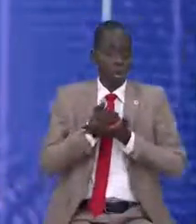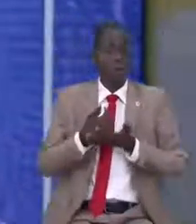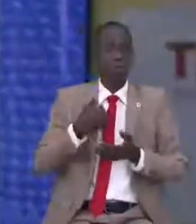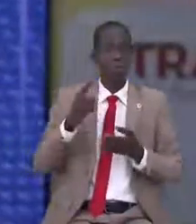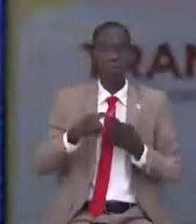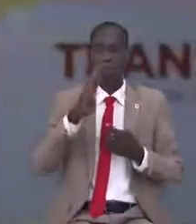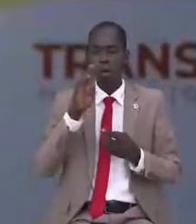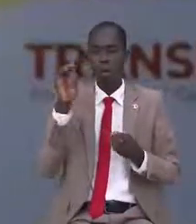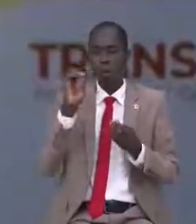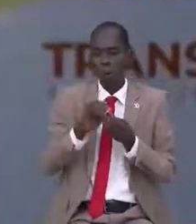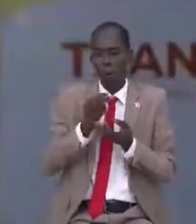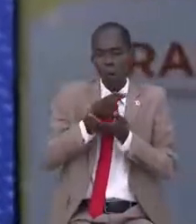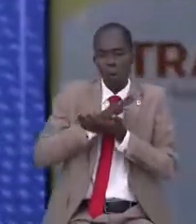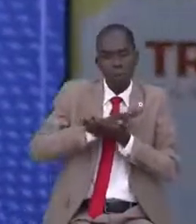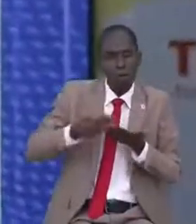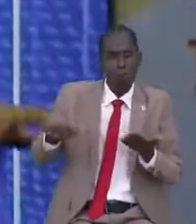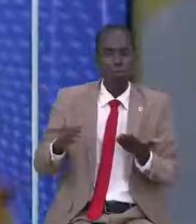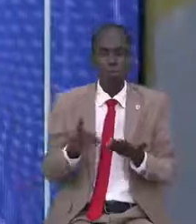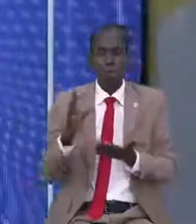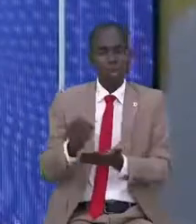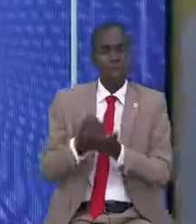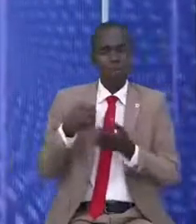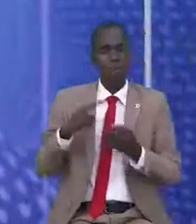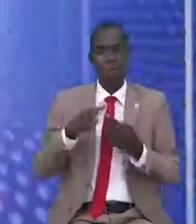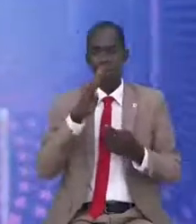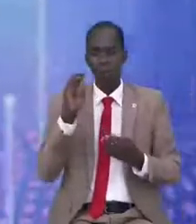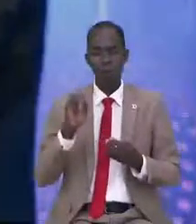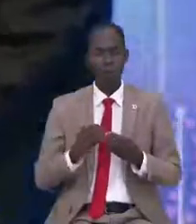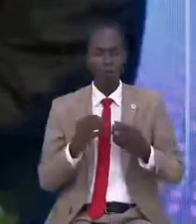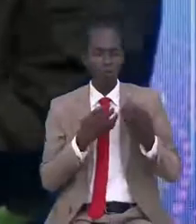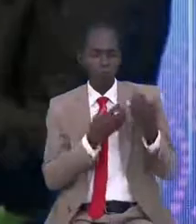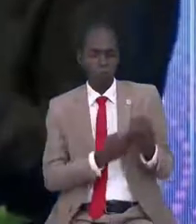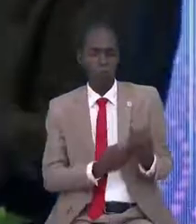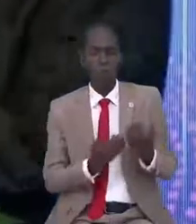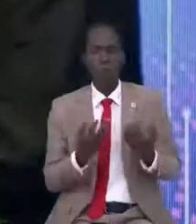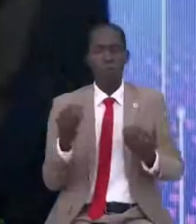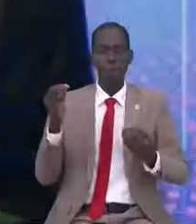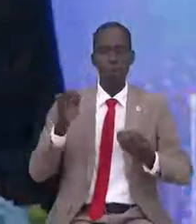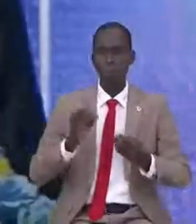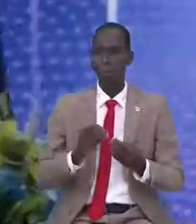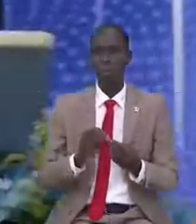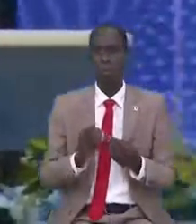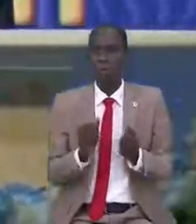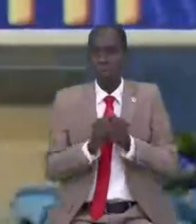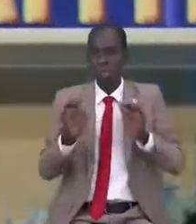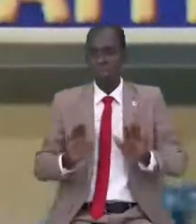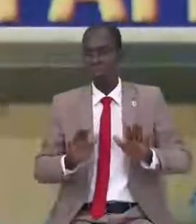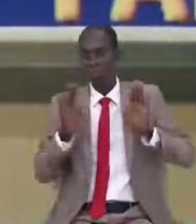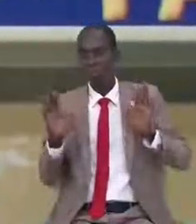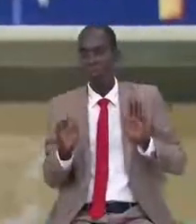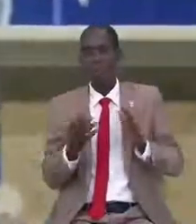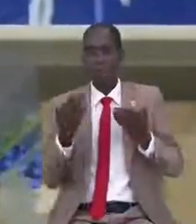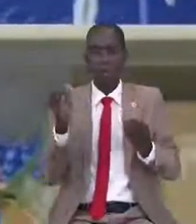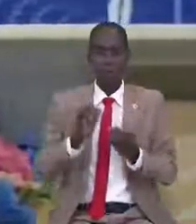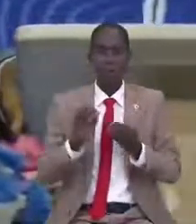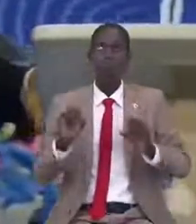plus transparent, plus courageux, plus franc, plus intrépide et plus